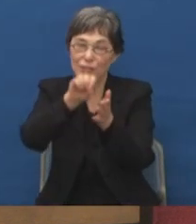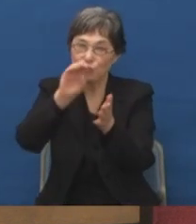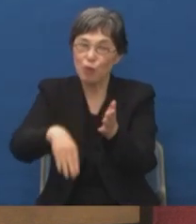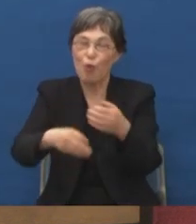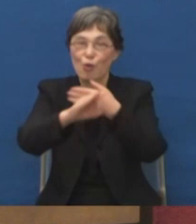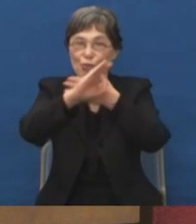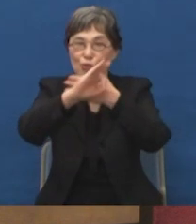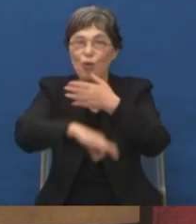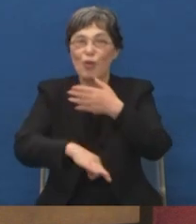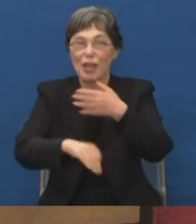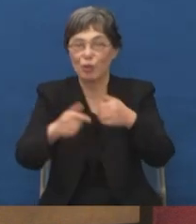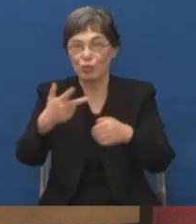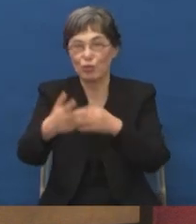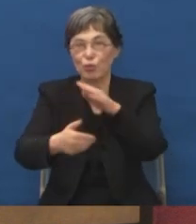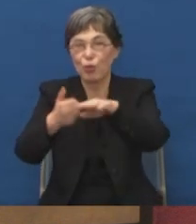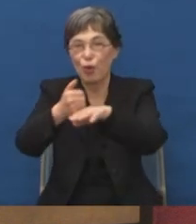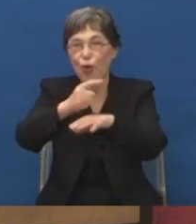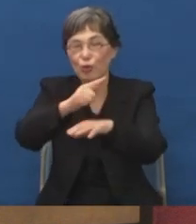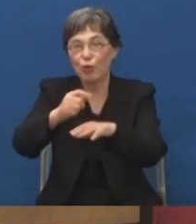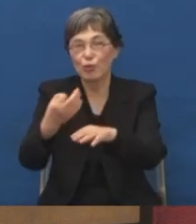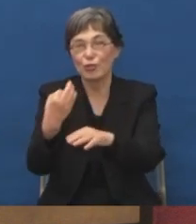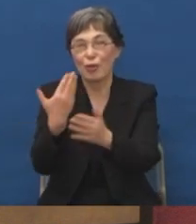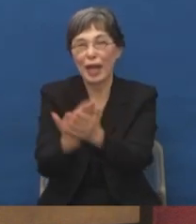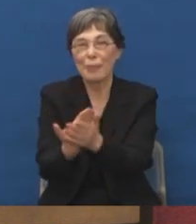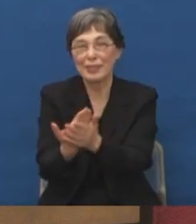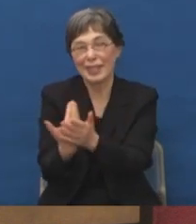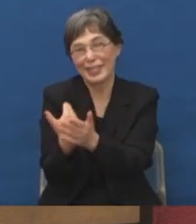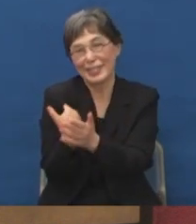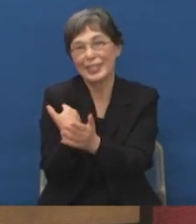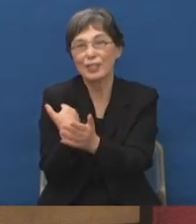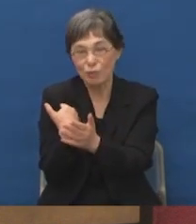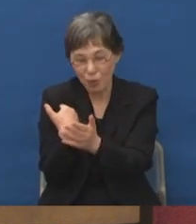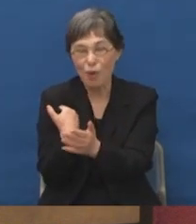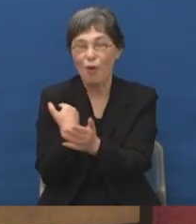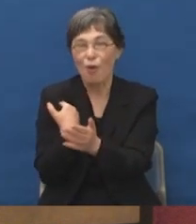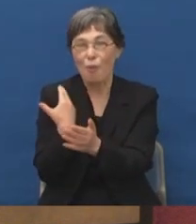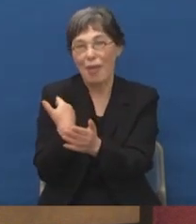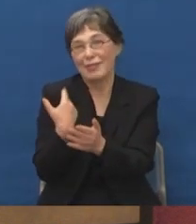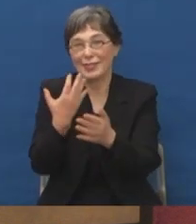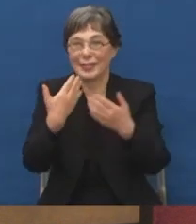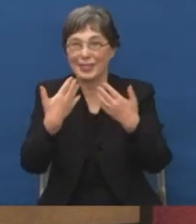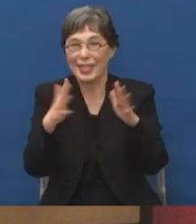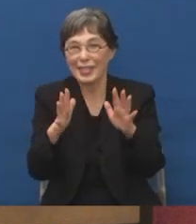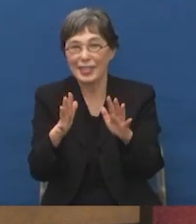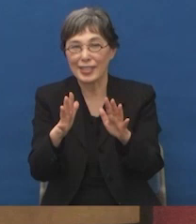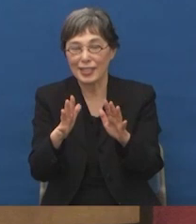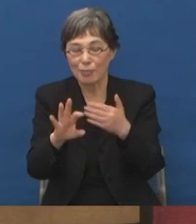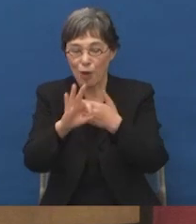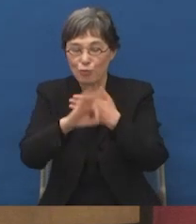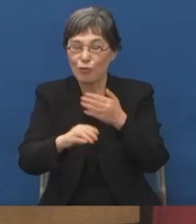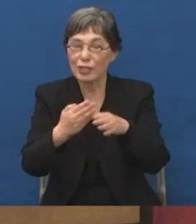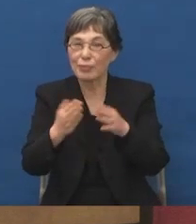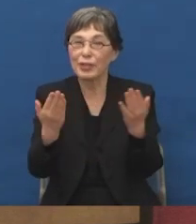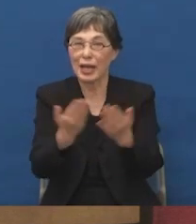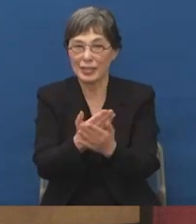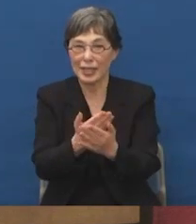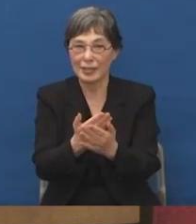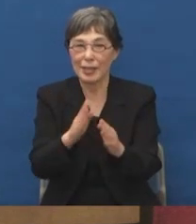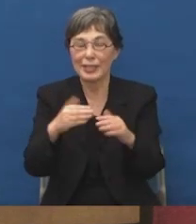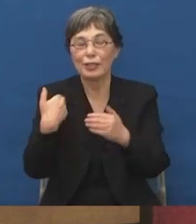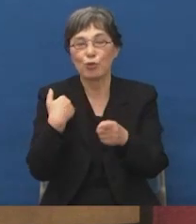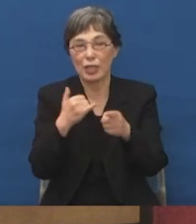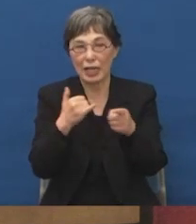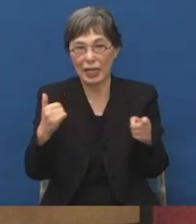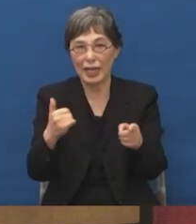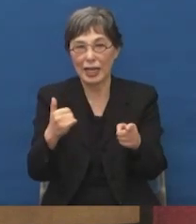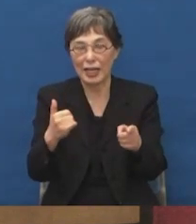び京都市長等の損害賠償責任の一部免責に関する条例の一部改正については、D 社から、